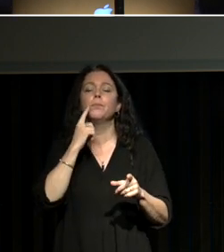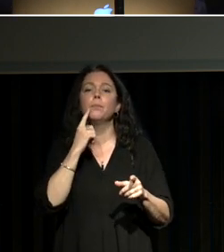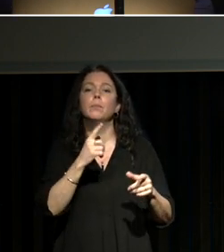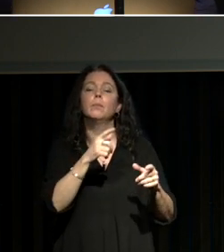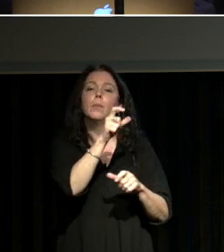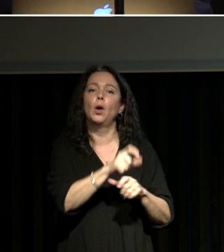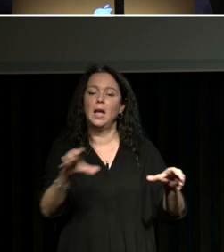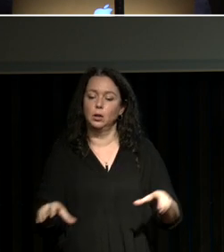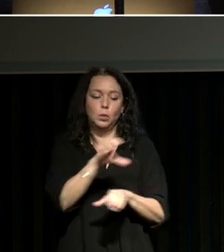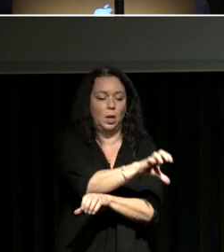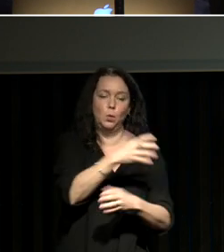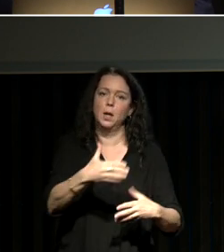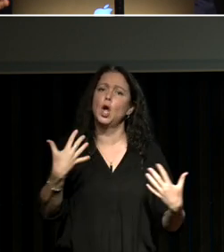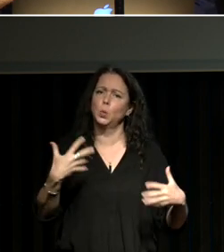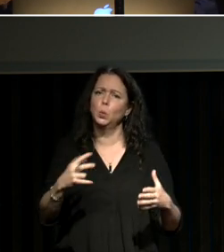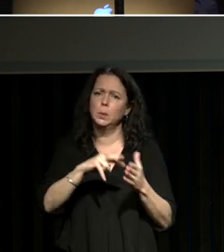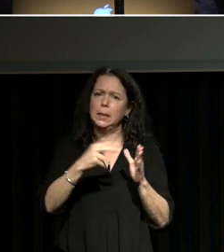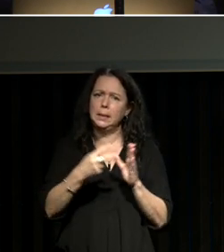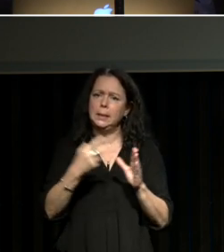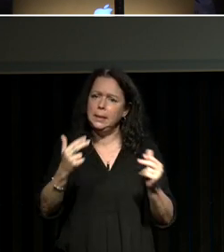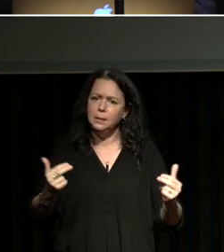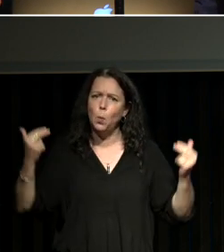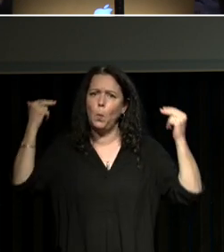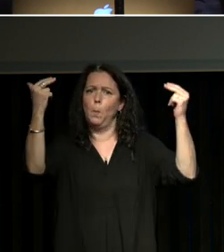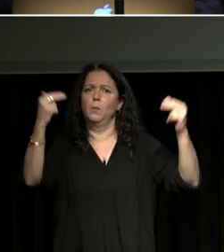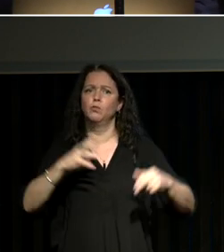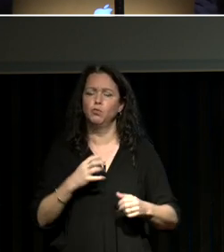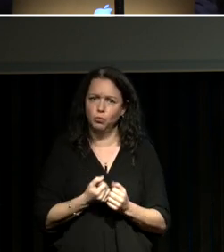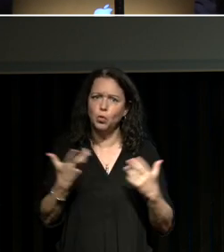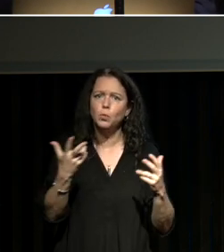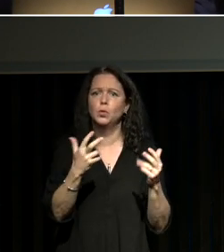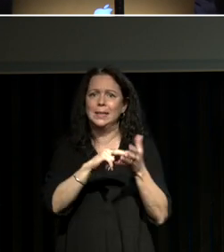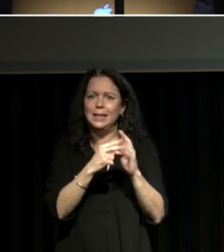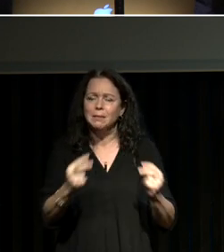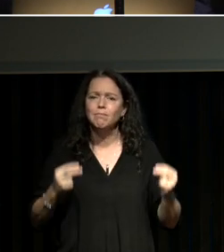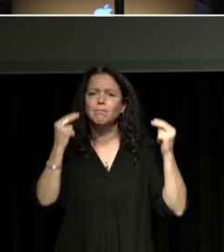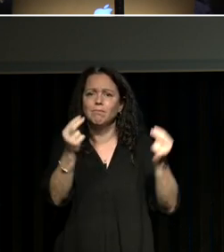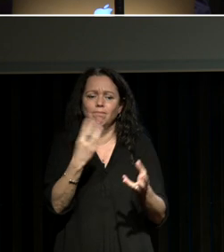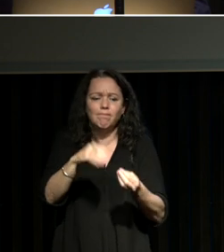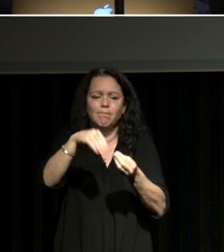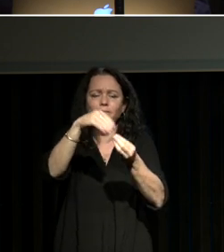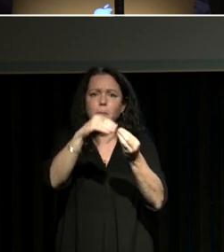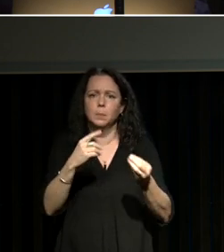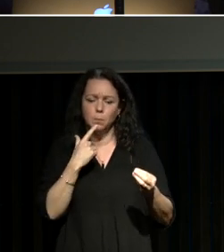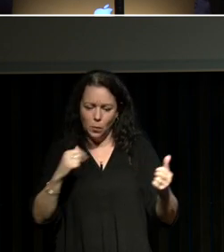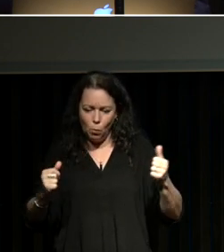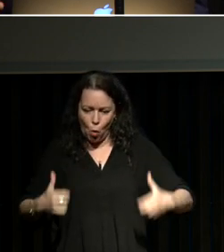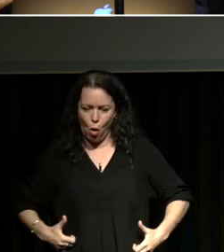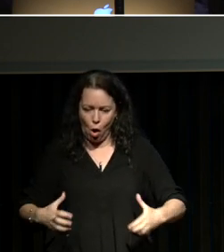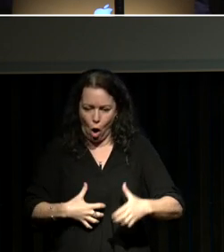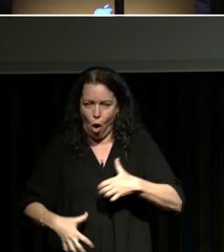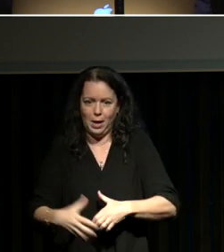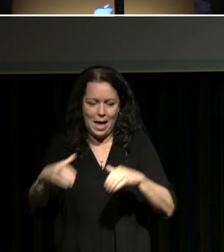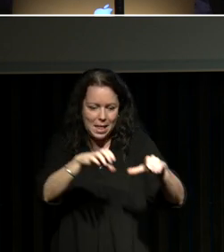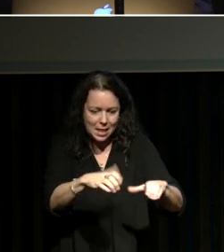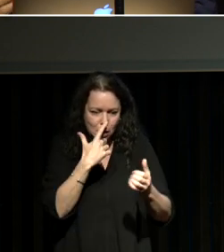devenu quelque chose de très technique. Et on a de plus en plus de techniques d'adjuvants pour rendre les organes de plus en plus sûrs, qui